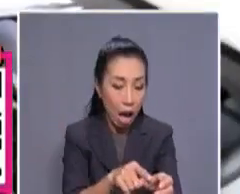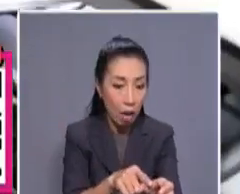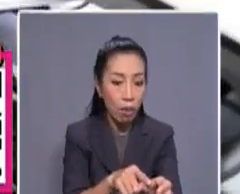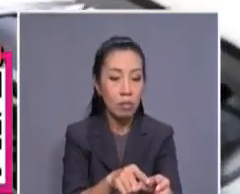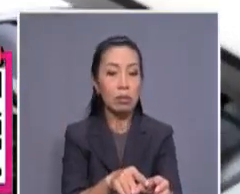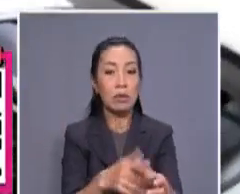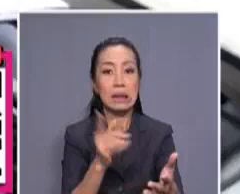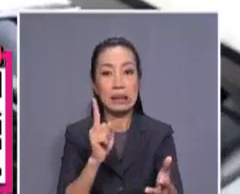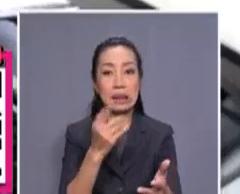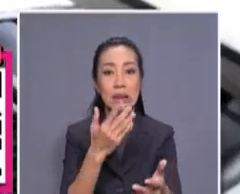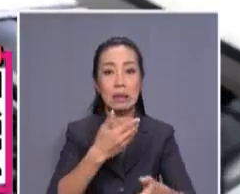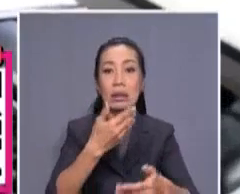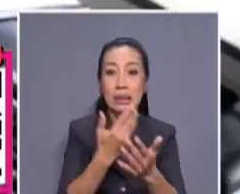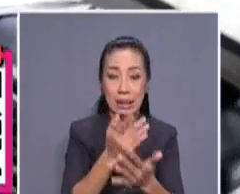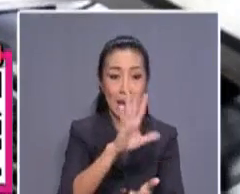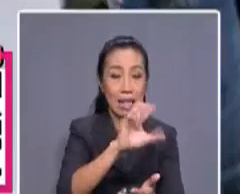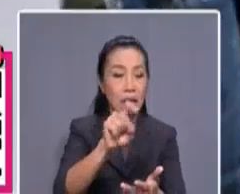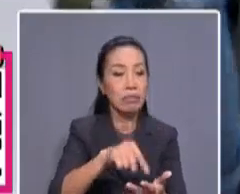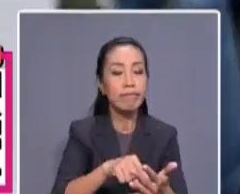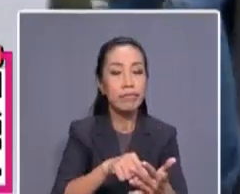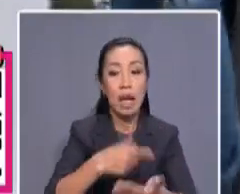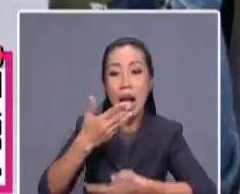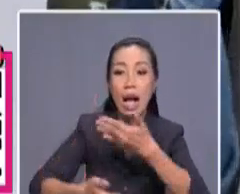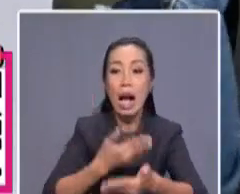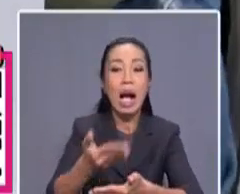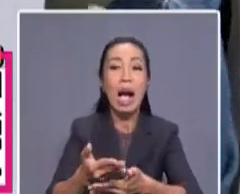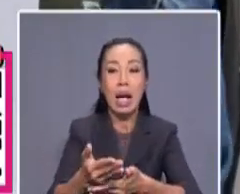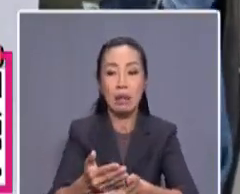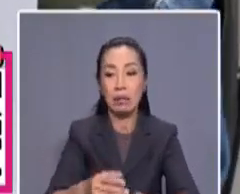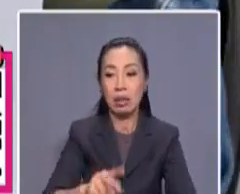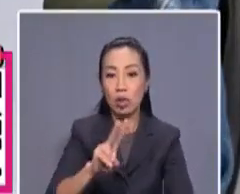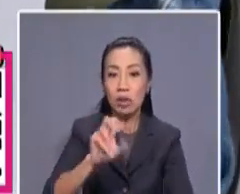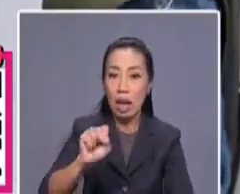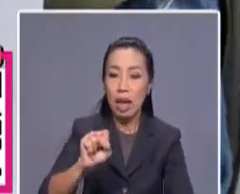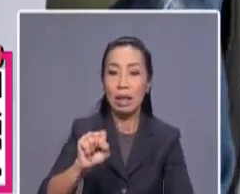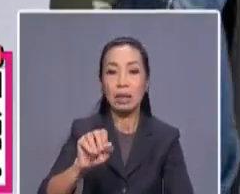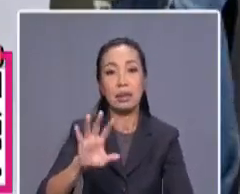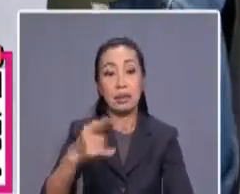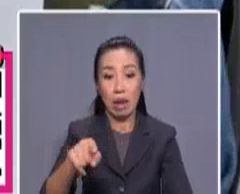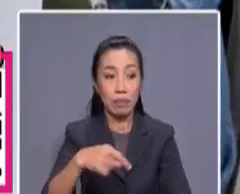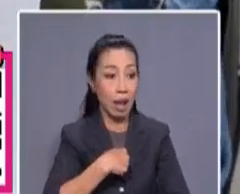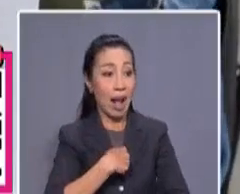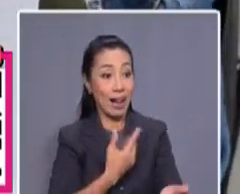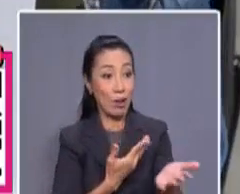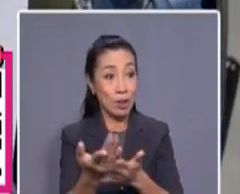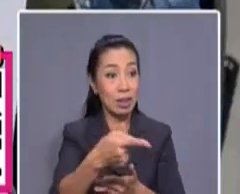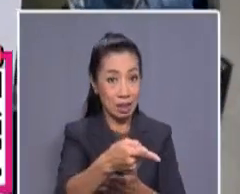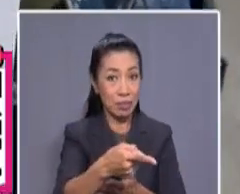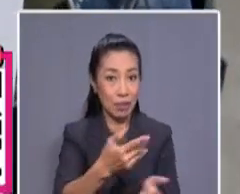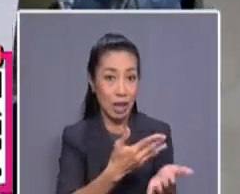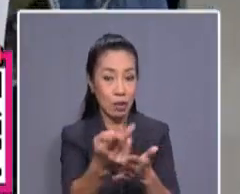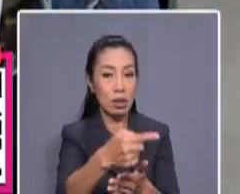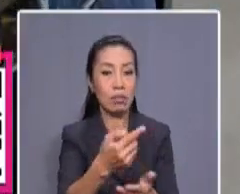มาขายต่อจะขายครึ่งนึง 200,000 200,500อะไรอย่างเงี้ยแต่ว่าถ้าคุณซื้อแชร์หลุดไปเนี่ยคุณได้เต็มๆเล